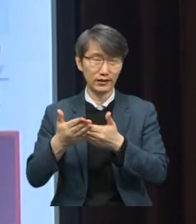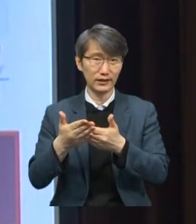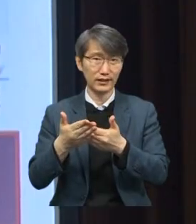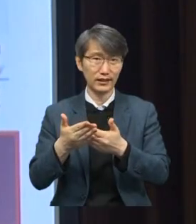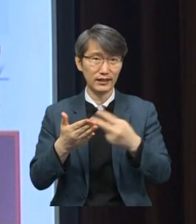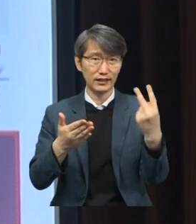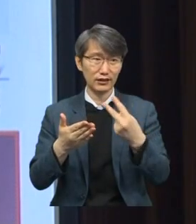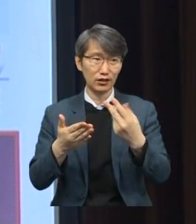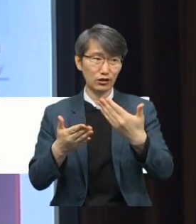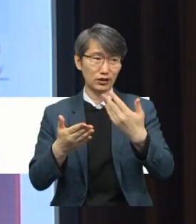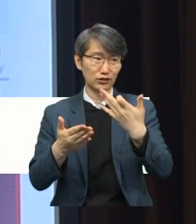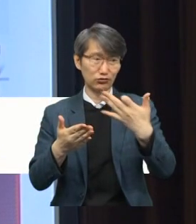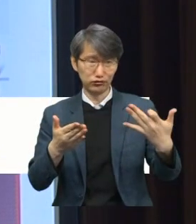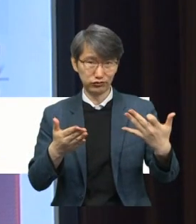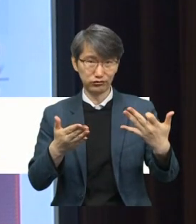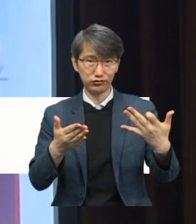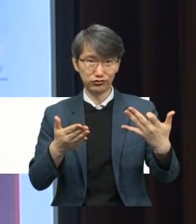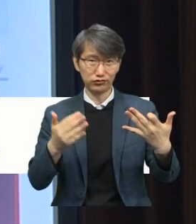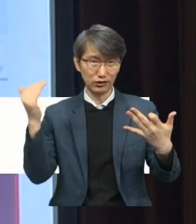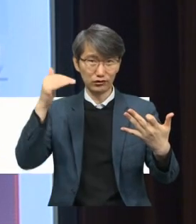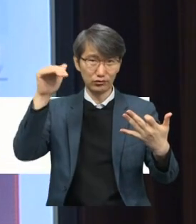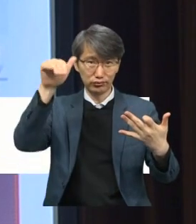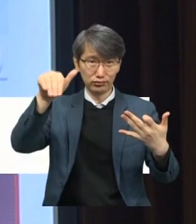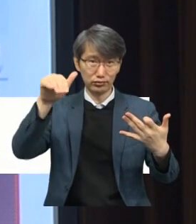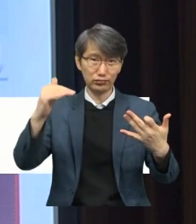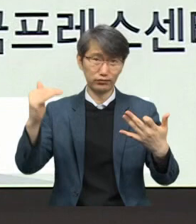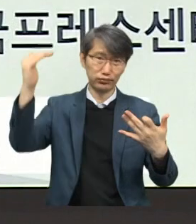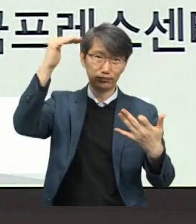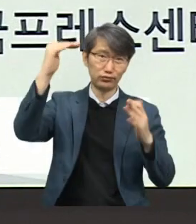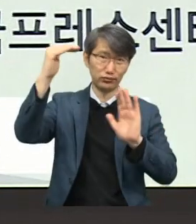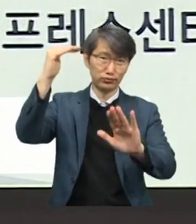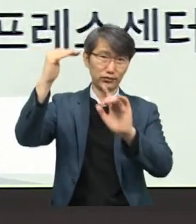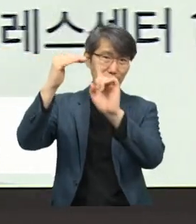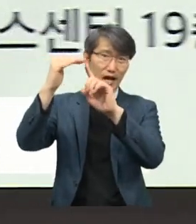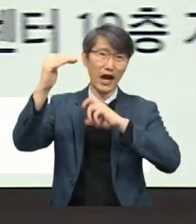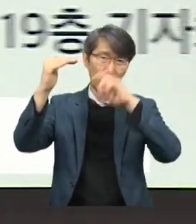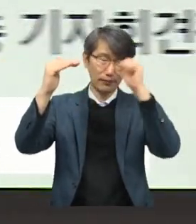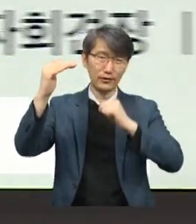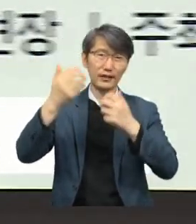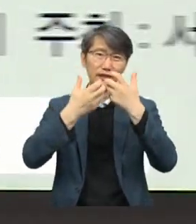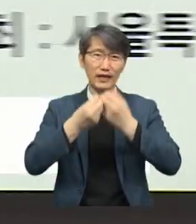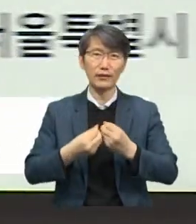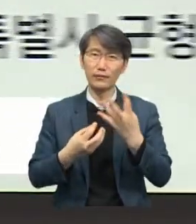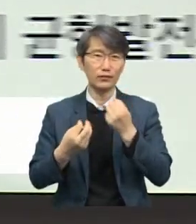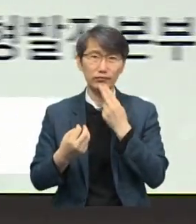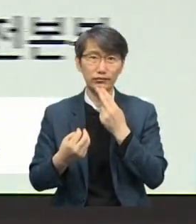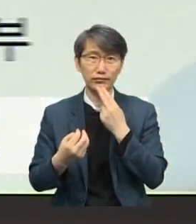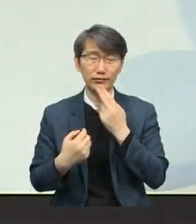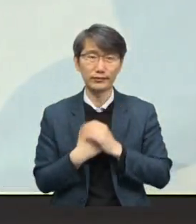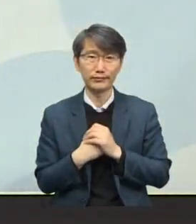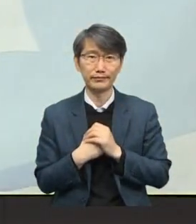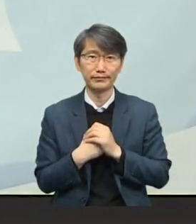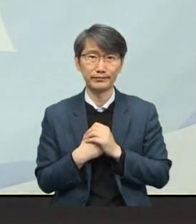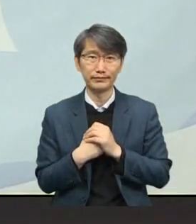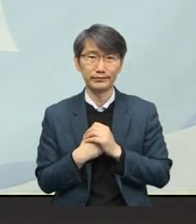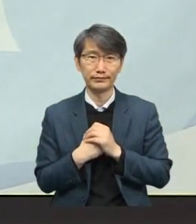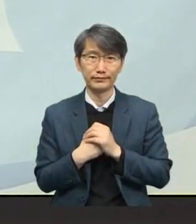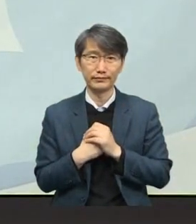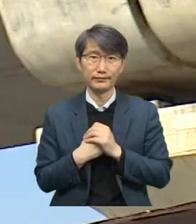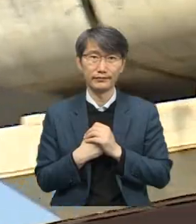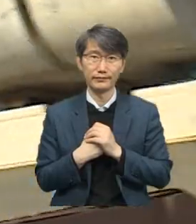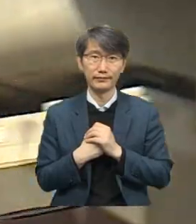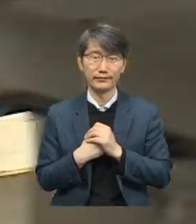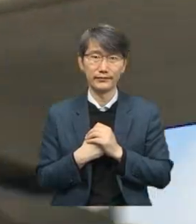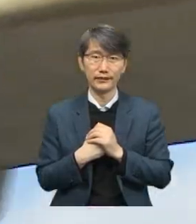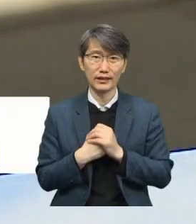2019년 예타조사 평가 기준이 바뀌면서부터 수도권에서 예타가 통과된 사례가 거의 없는 상황입니다.